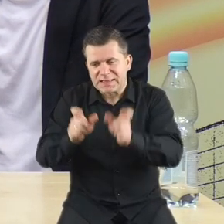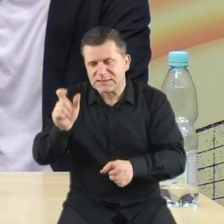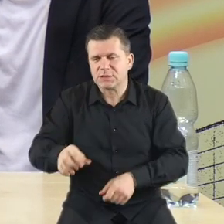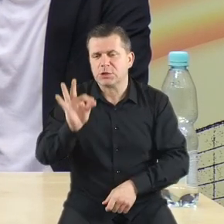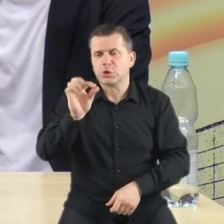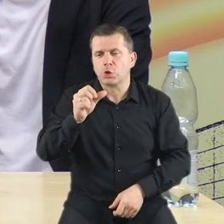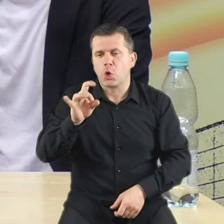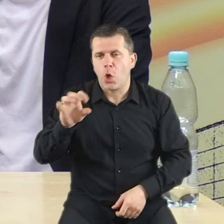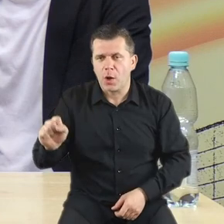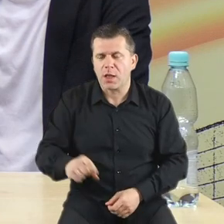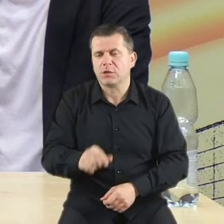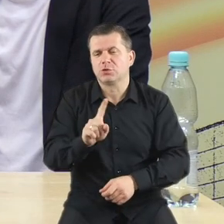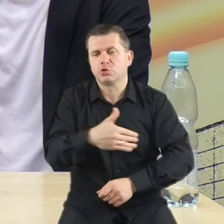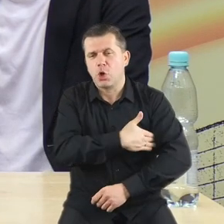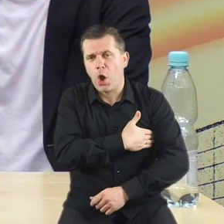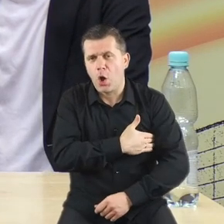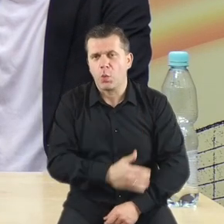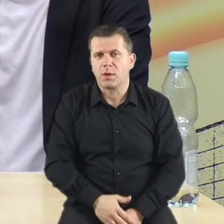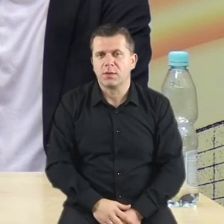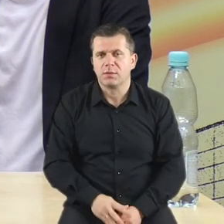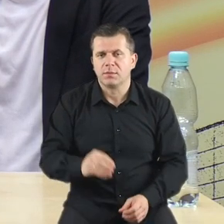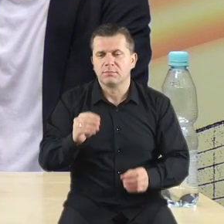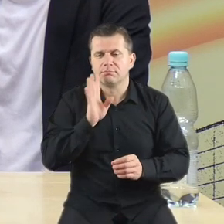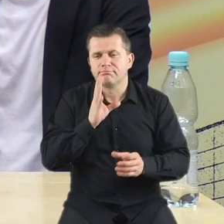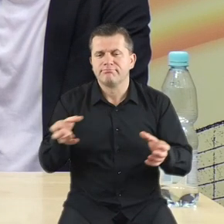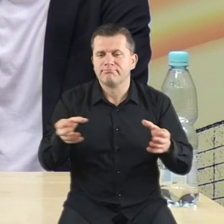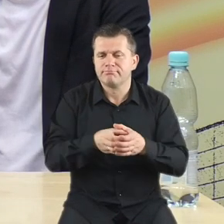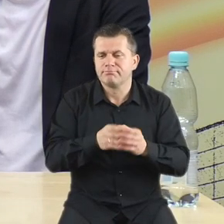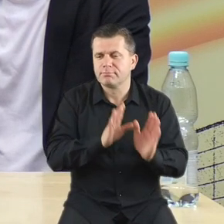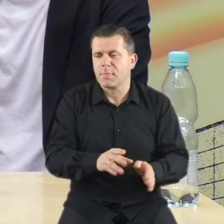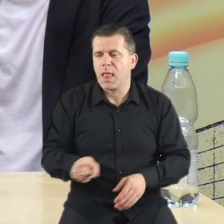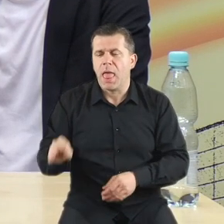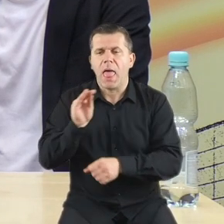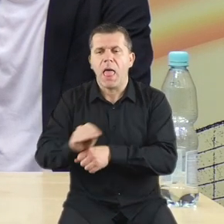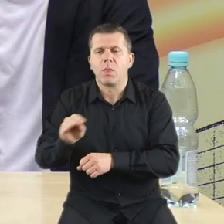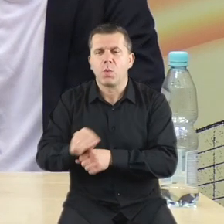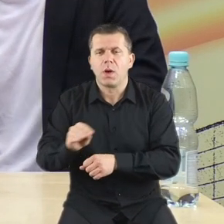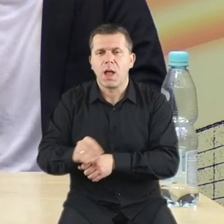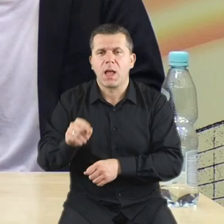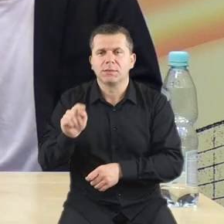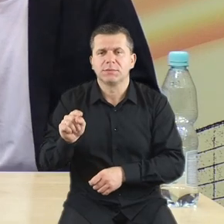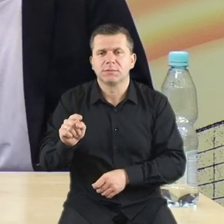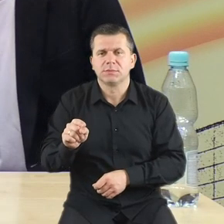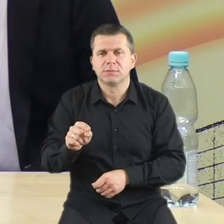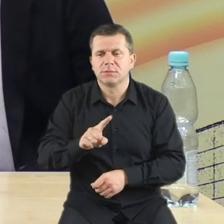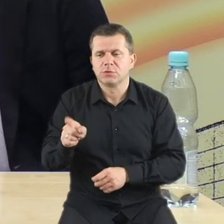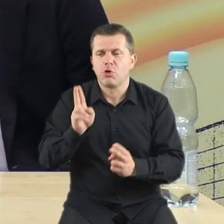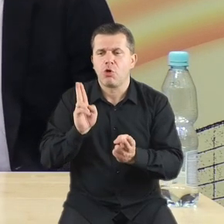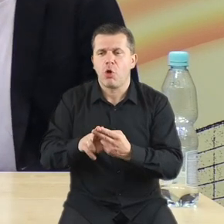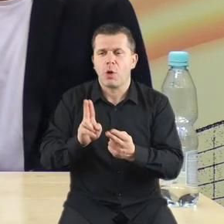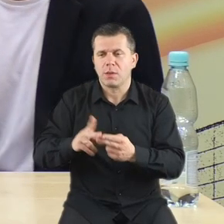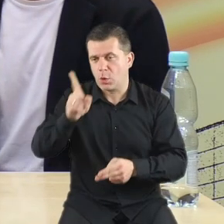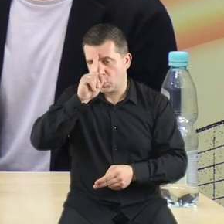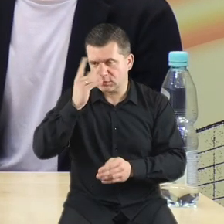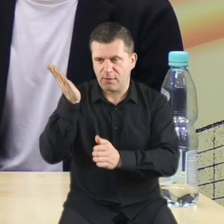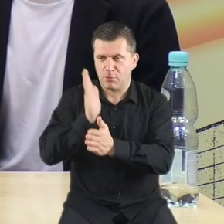szkoły, w zestawieniu z taką edukacją, którą odbiera się z kontaktu z ludźmi bezpośredniego,